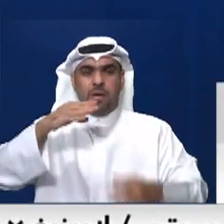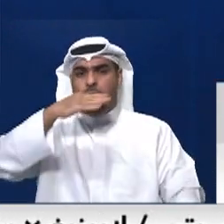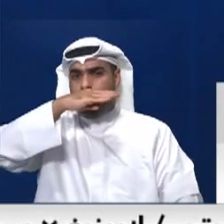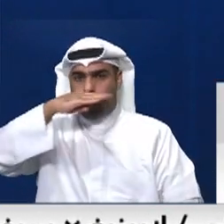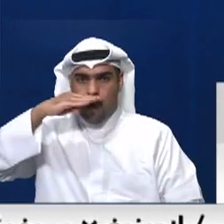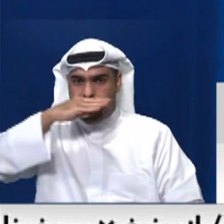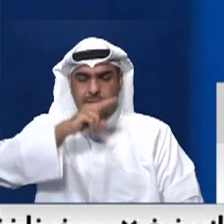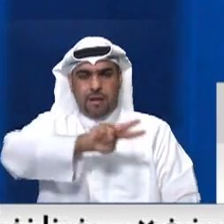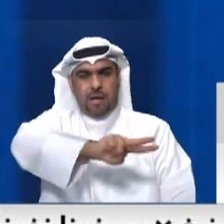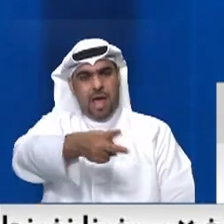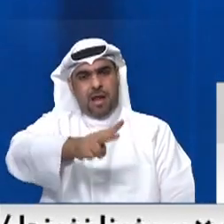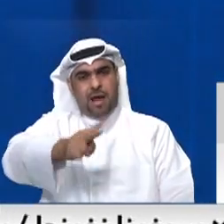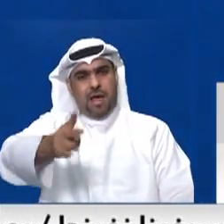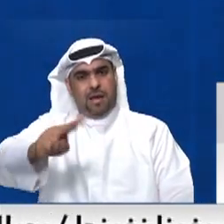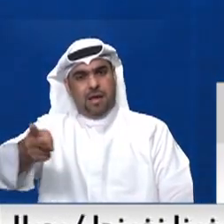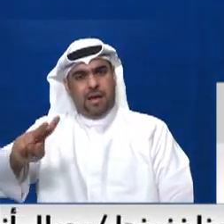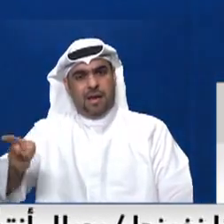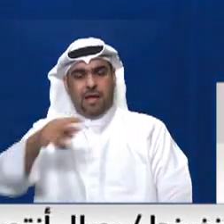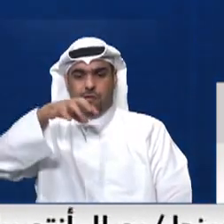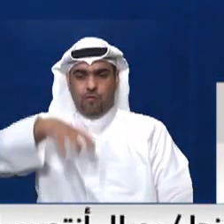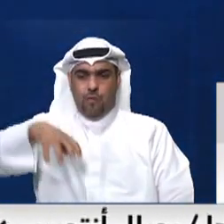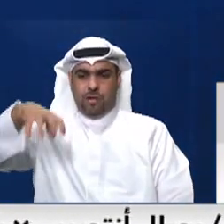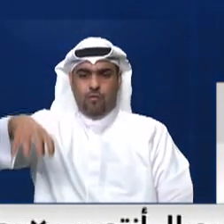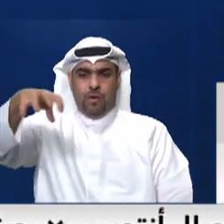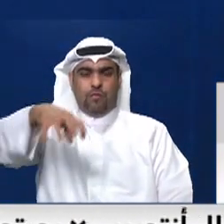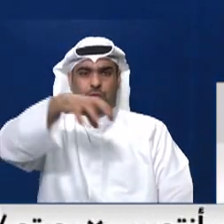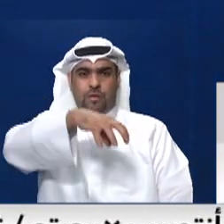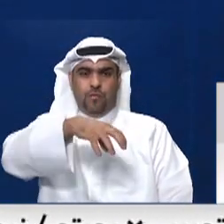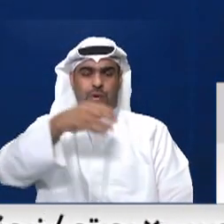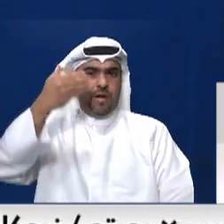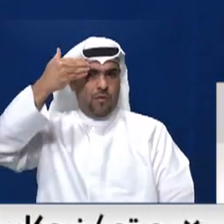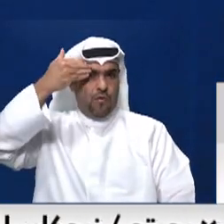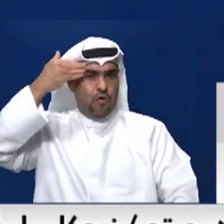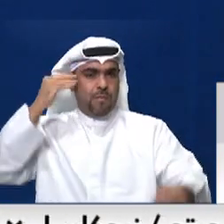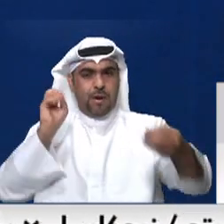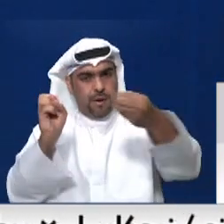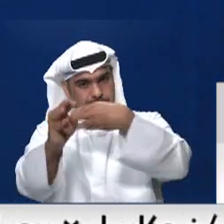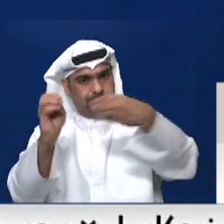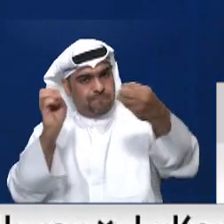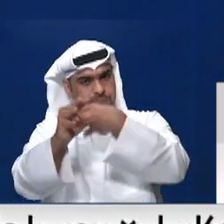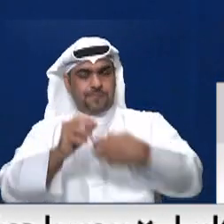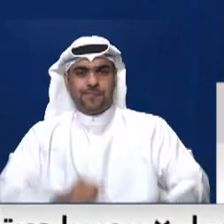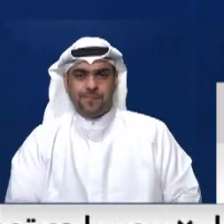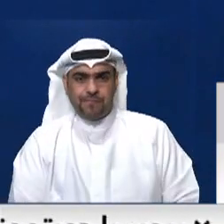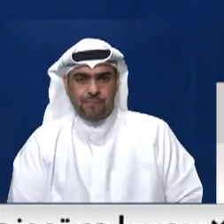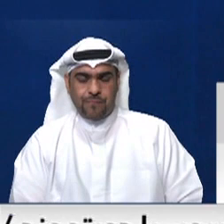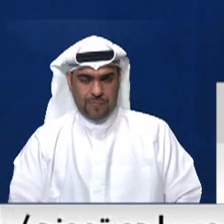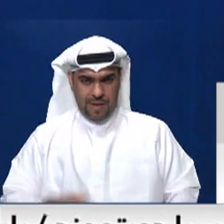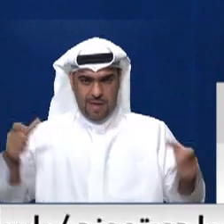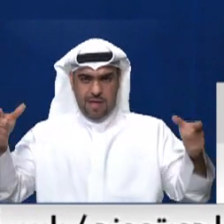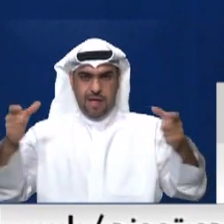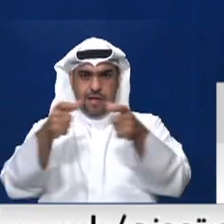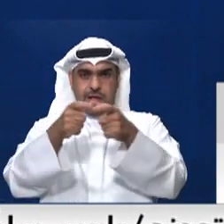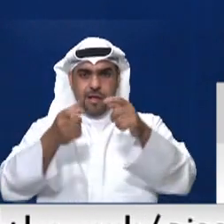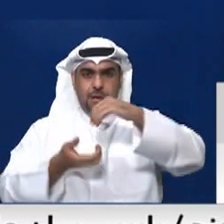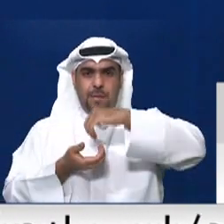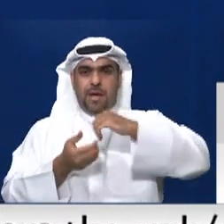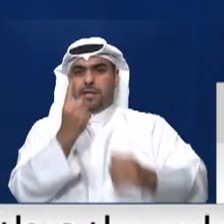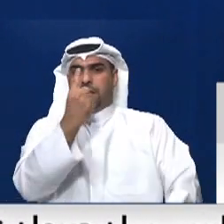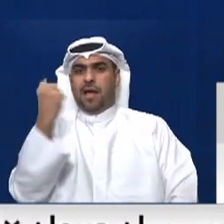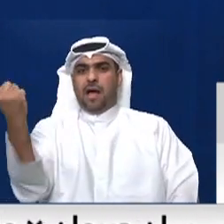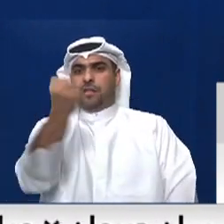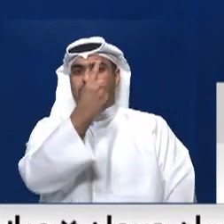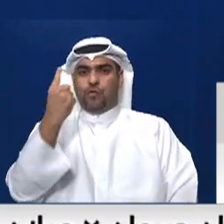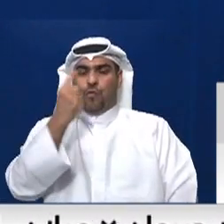التعاون المشترك بين الدول الأعضاء وتبادل الخبرات. ولفت إلى أن اجتماع الاتحاد الدولي